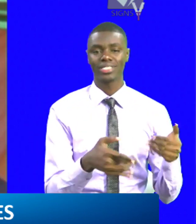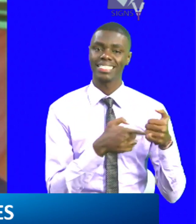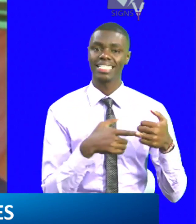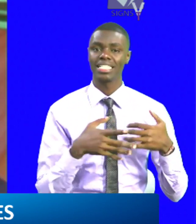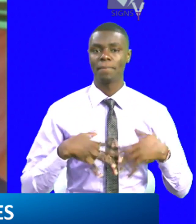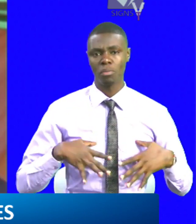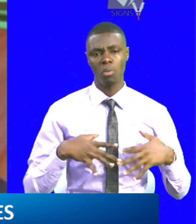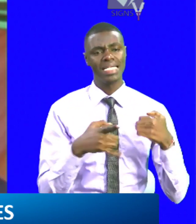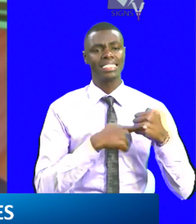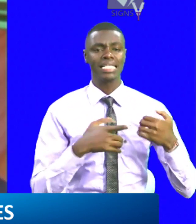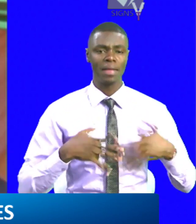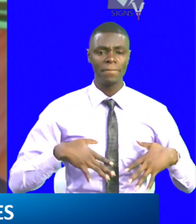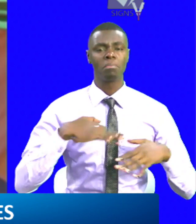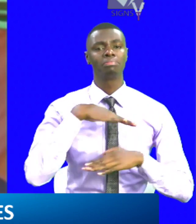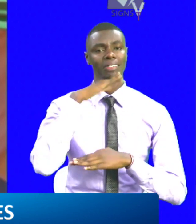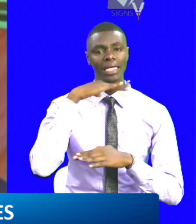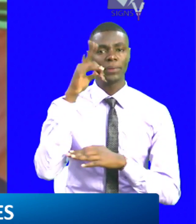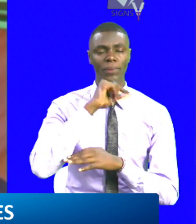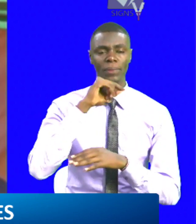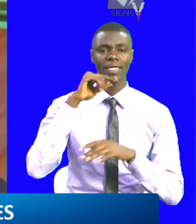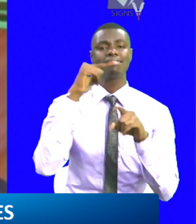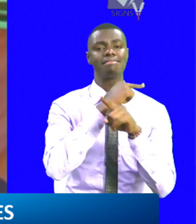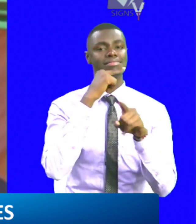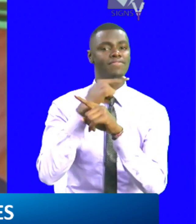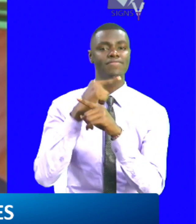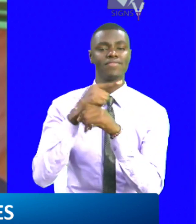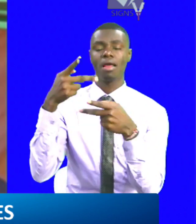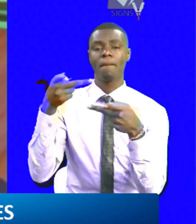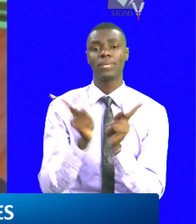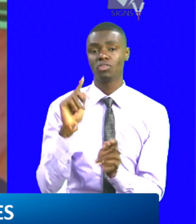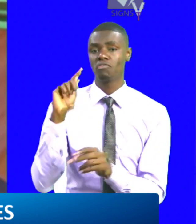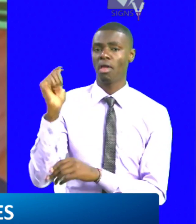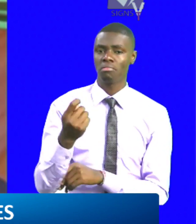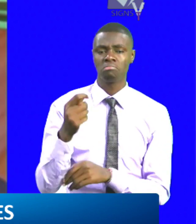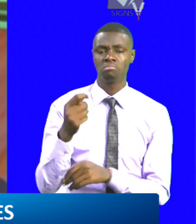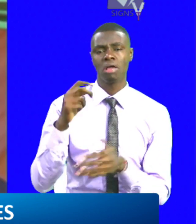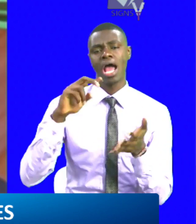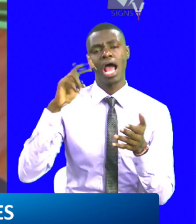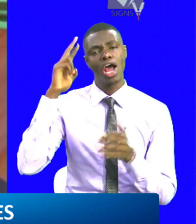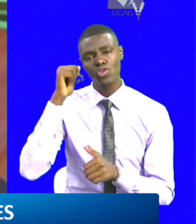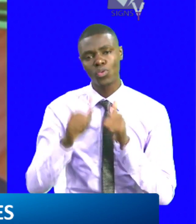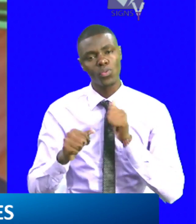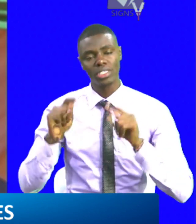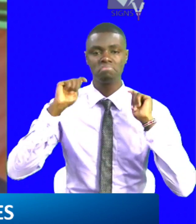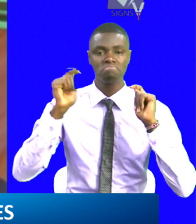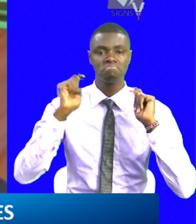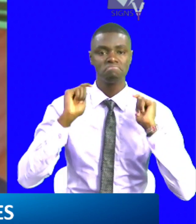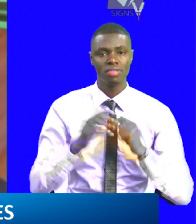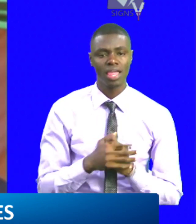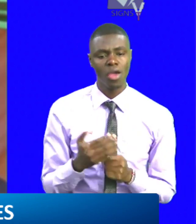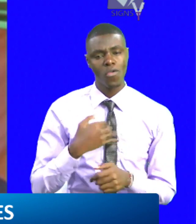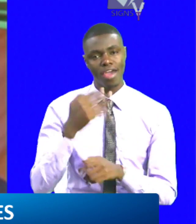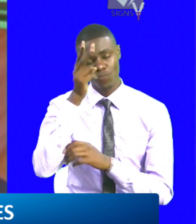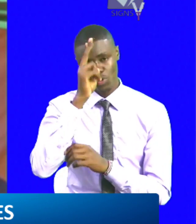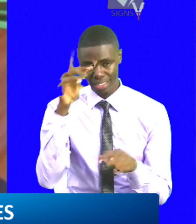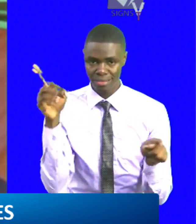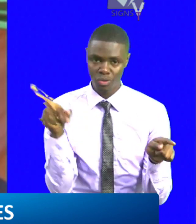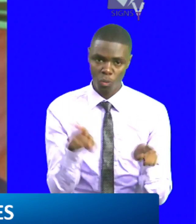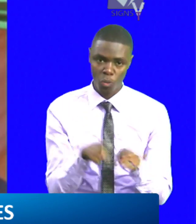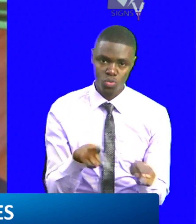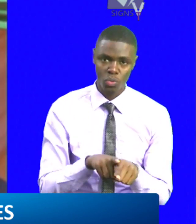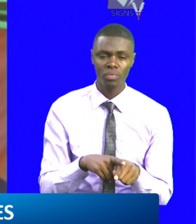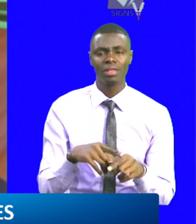disrupt peace and cause mayhem. Kulikuwa na watu wa siasa wamefanya kile waliita maandamano.